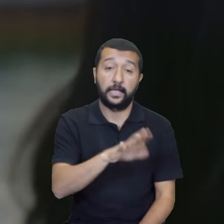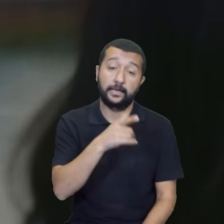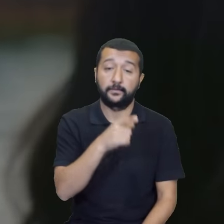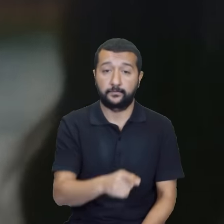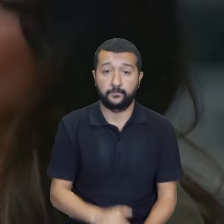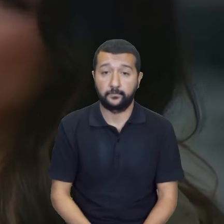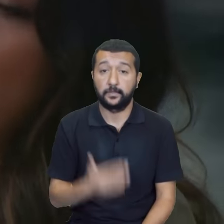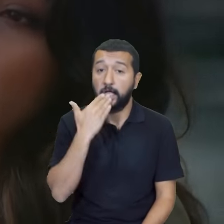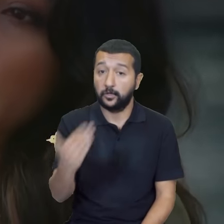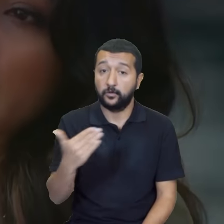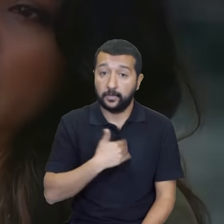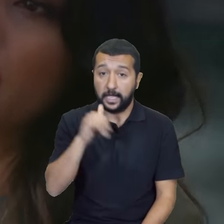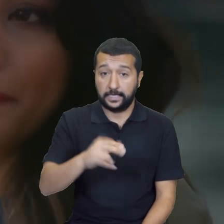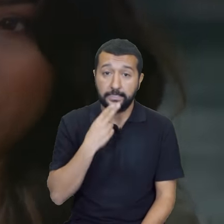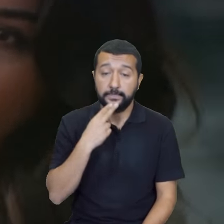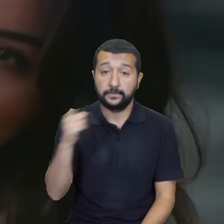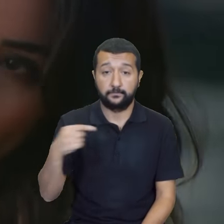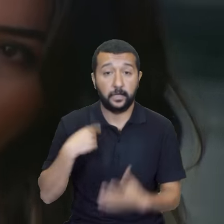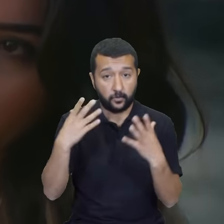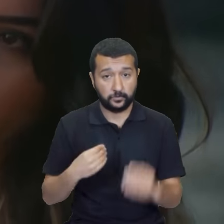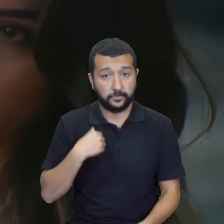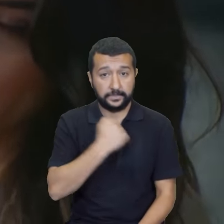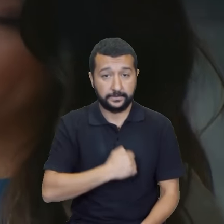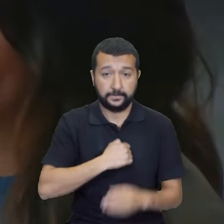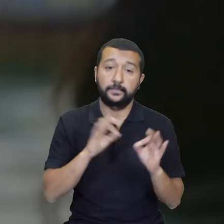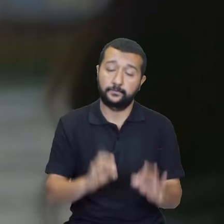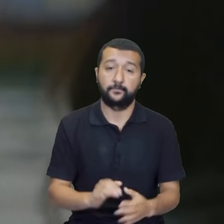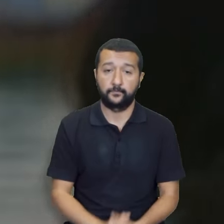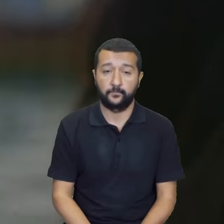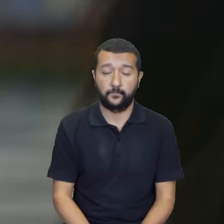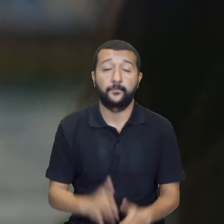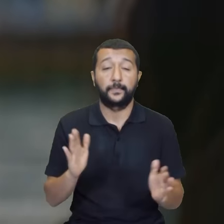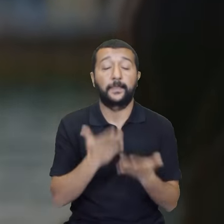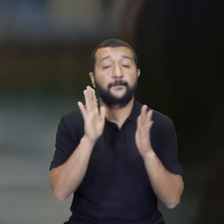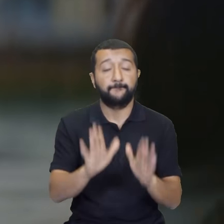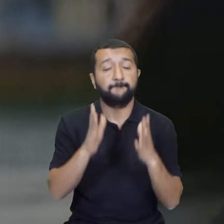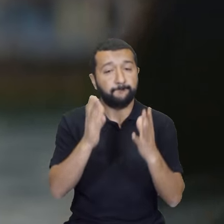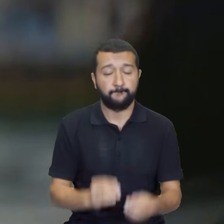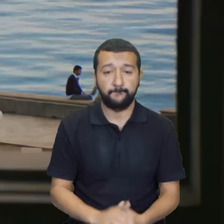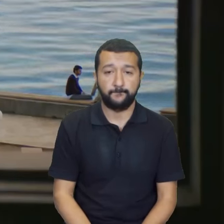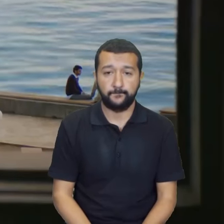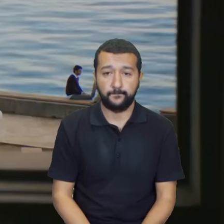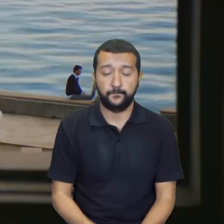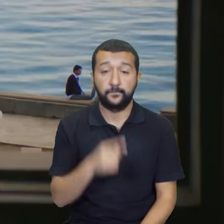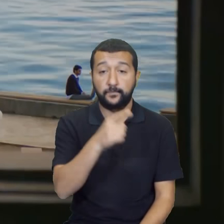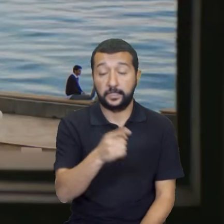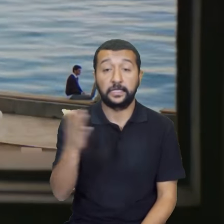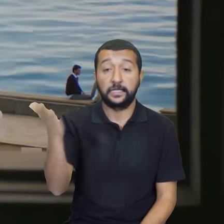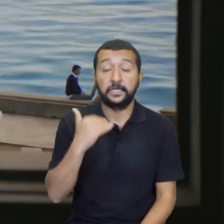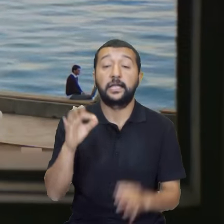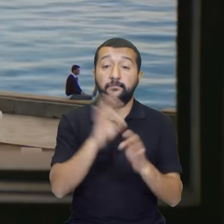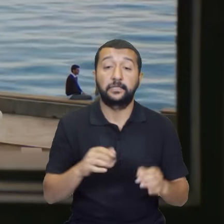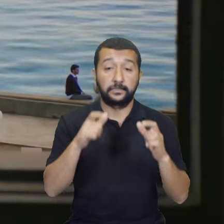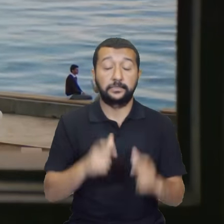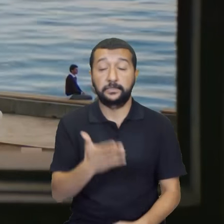herhalde. Ya diyorum ya, haklı kız yani. Ben olsam ben de kızardım. Neyse tamam, ne olur. Çağırmadı, bitseydi